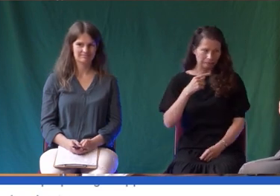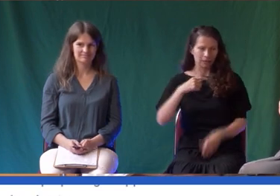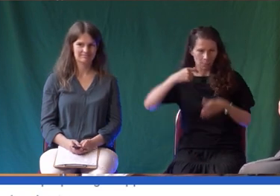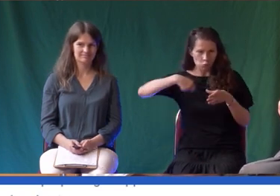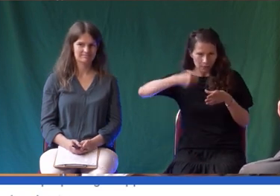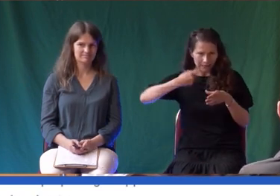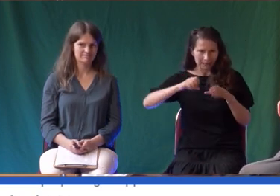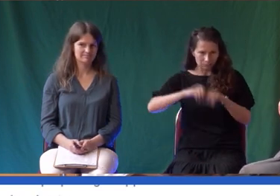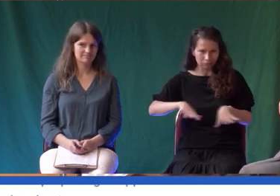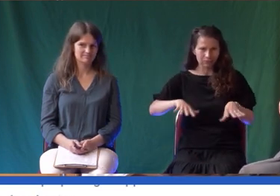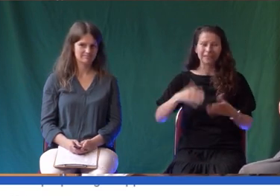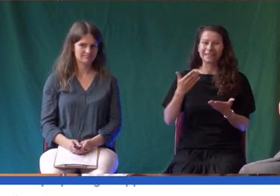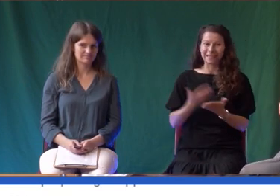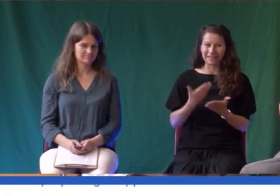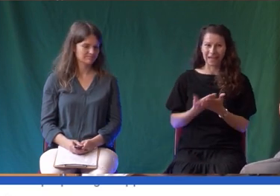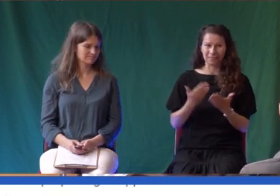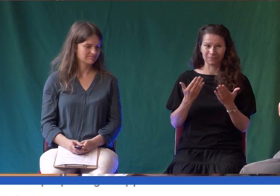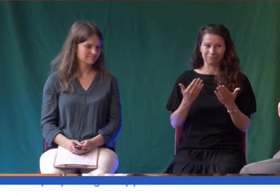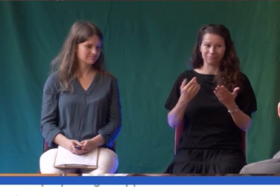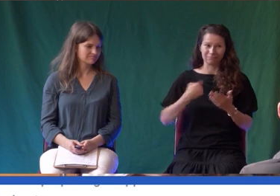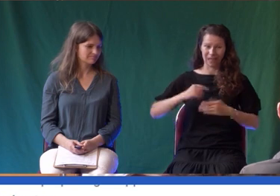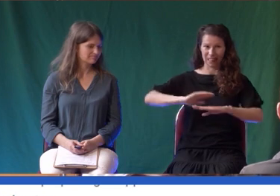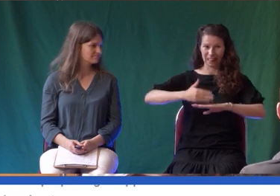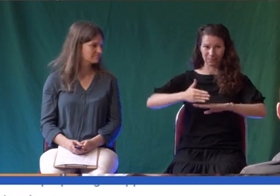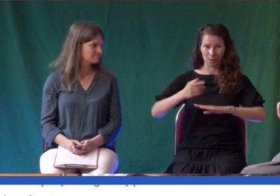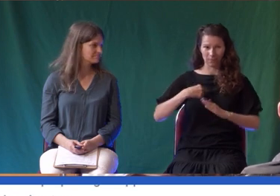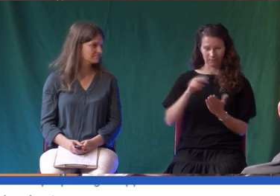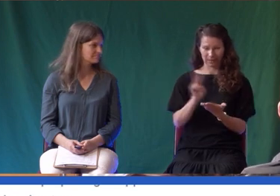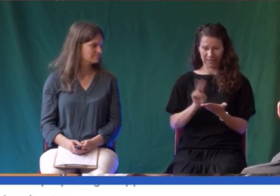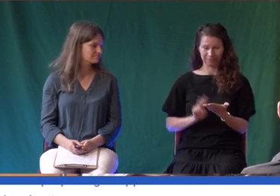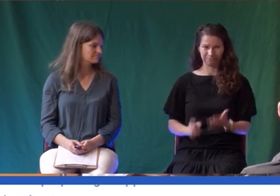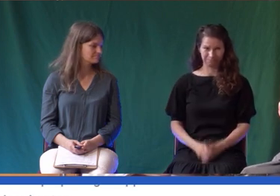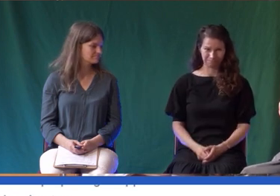deshalb muss ich jetzt alles hier in meinem Computer ablesen